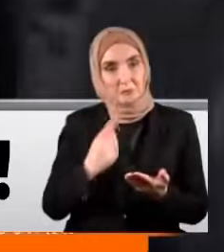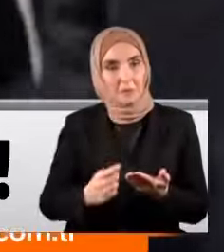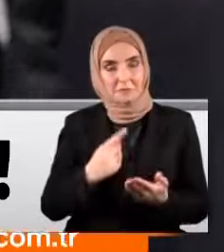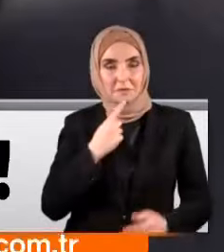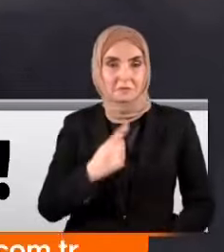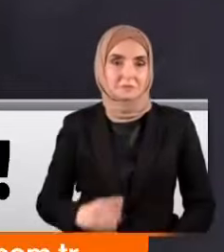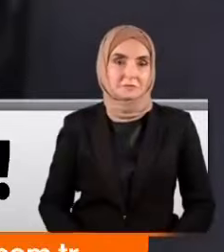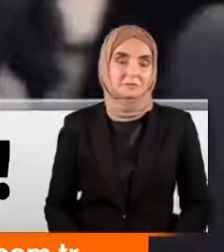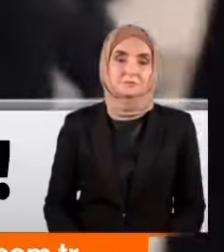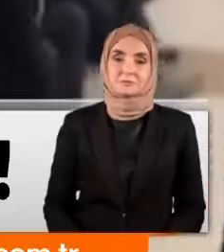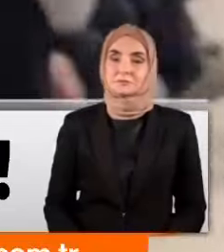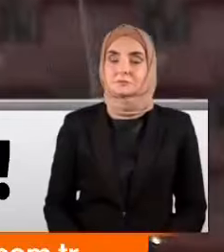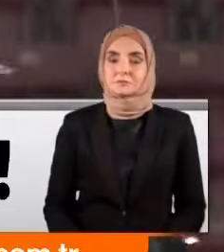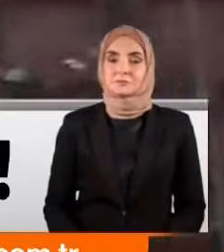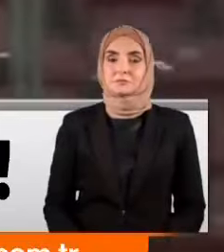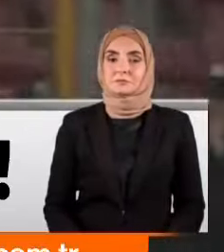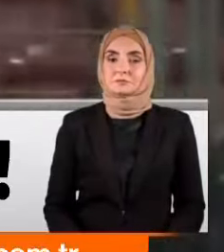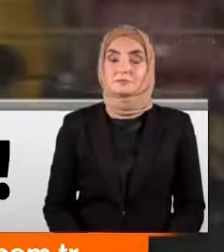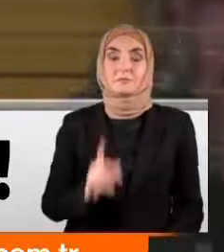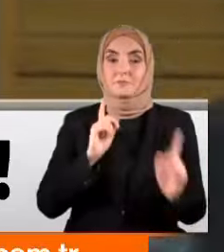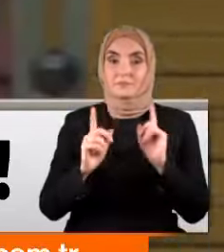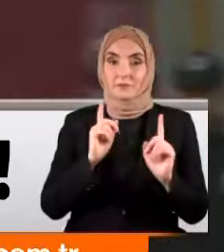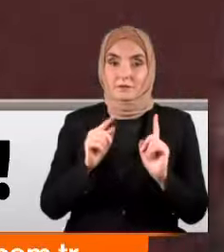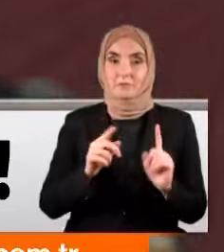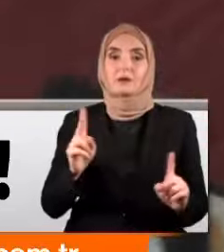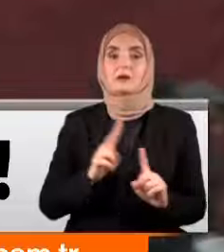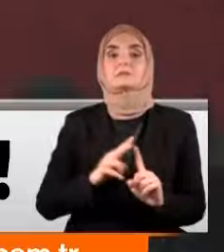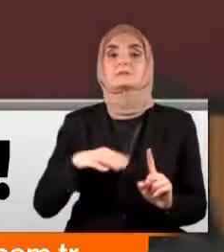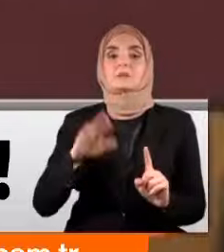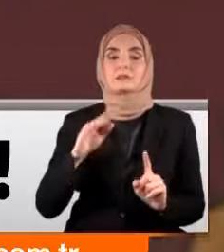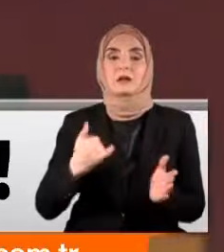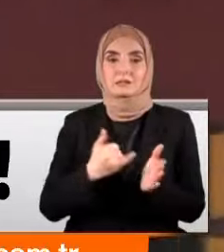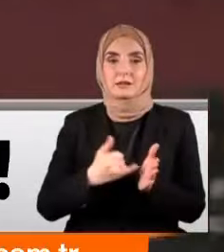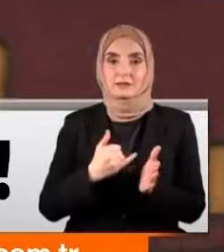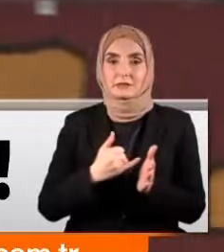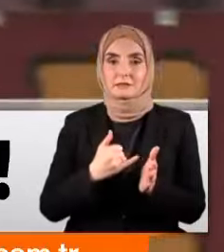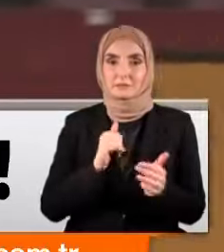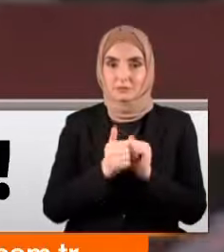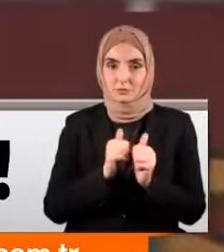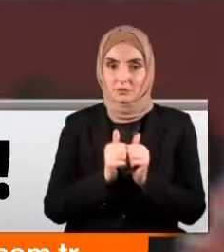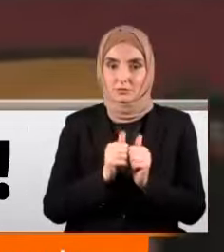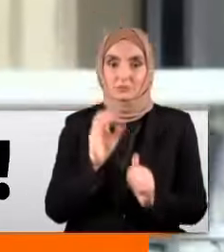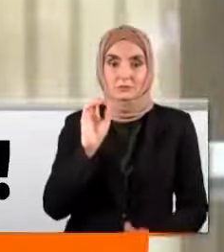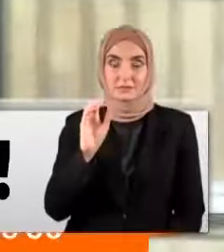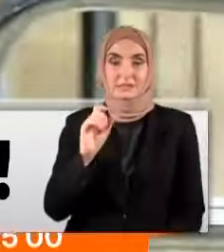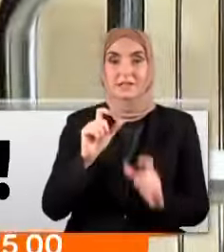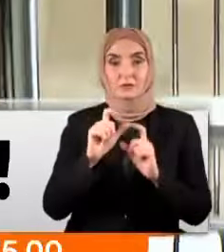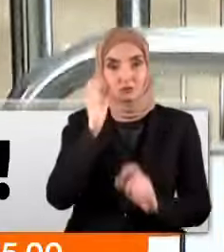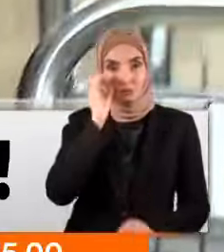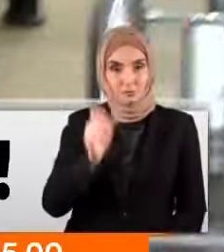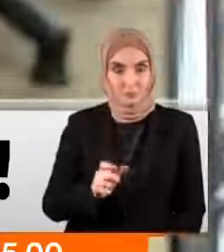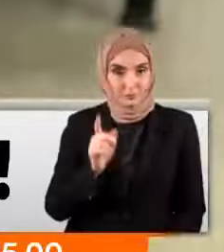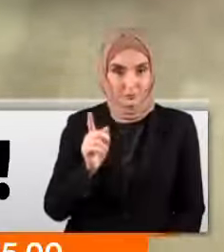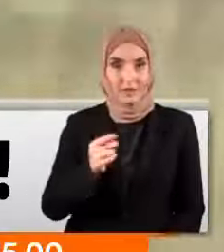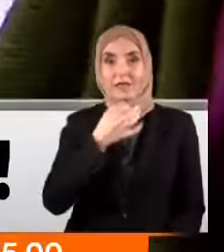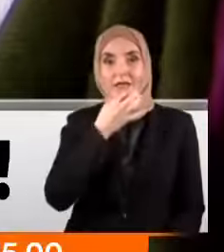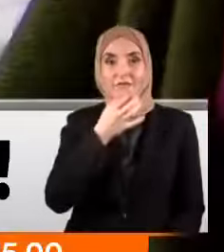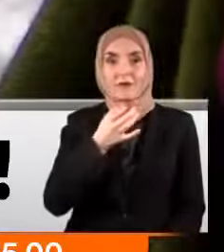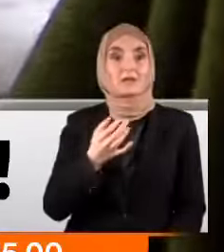Günaydın, nasılsınız? Duruşmaya katılmayan Gaziantep Spor Teknik Direktörü Selçuk İnan'ın ifadesinin alınması